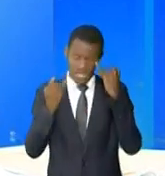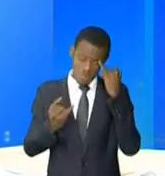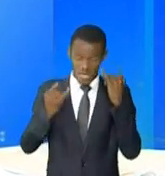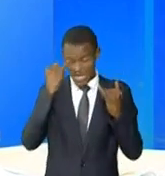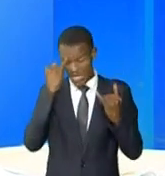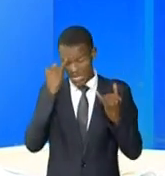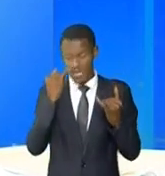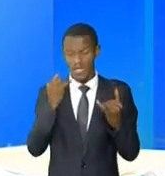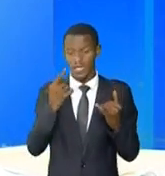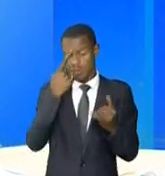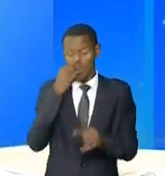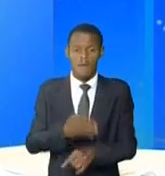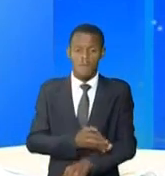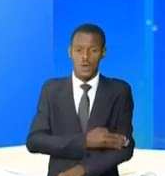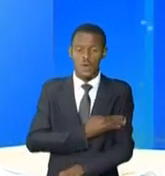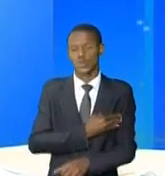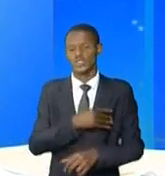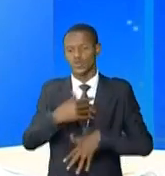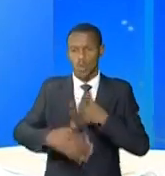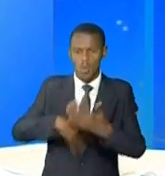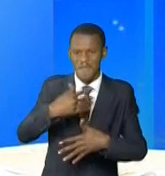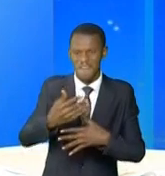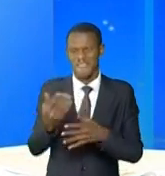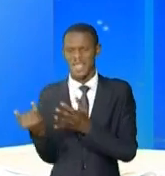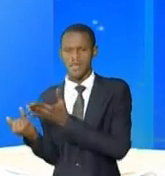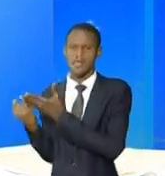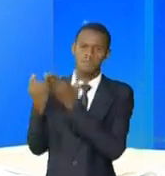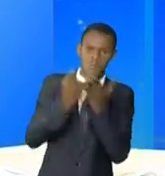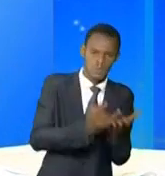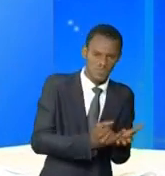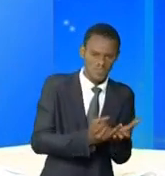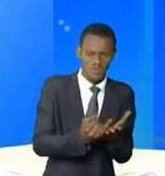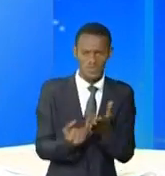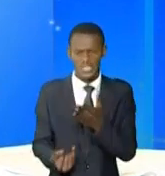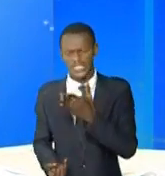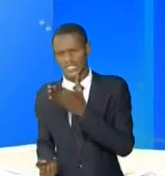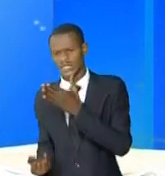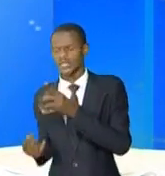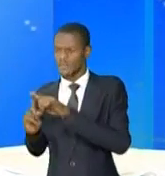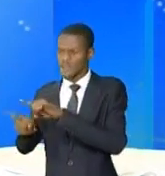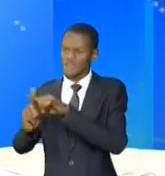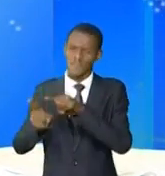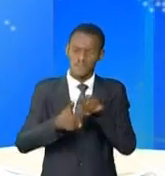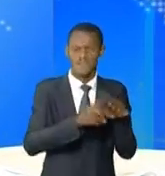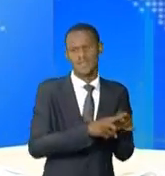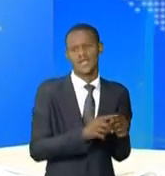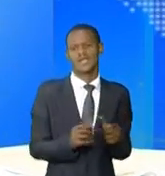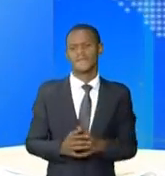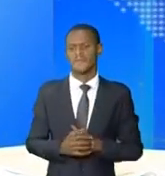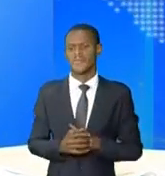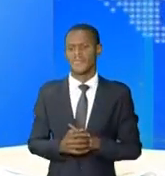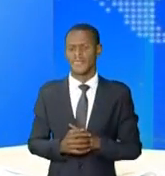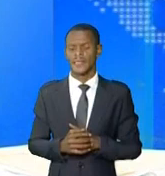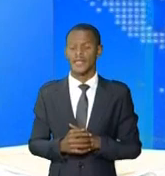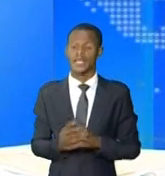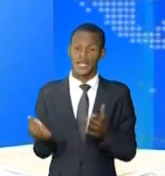de l'amélioration du climat des affaires, gage de l'attractivité des investissements directs locaux et étrangers.